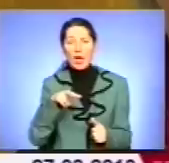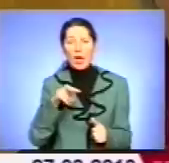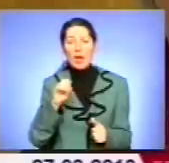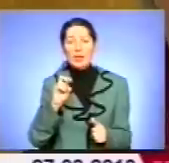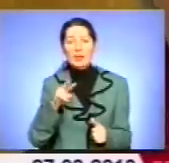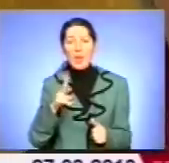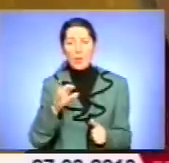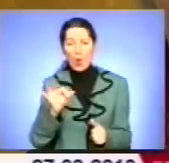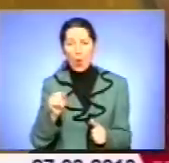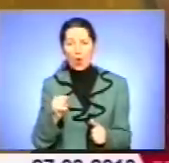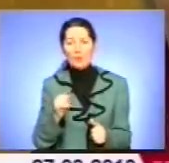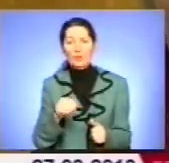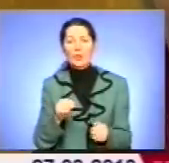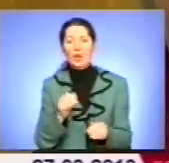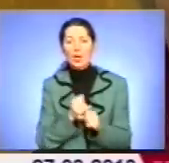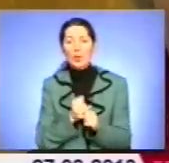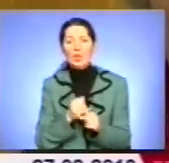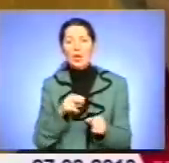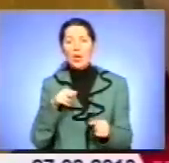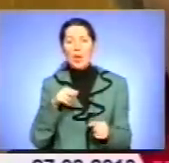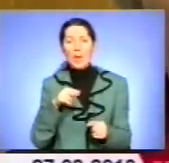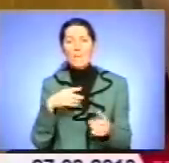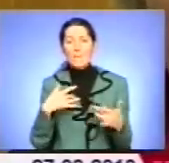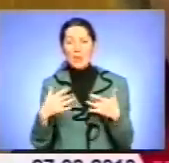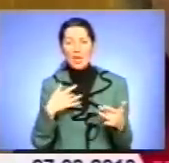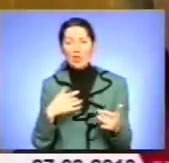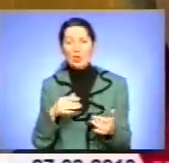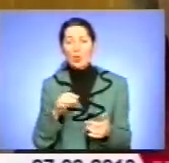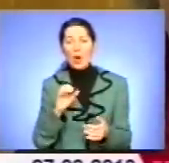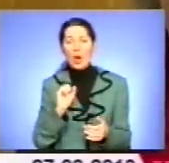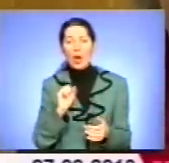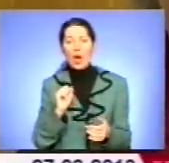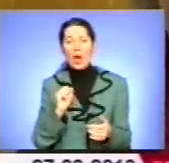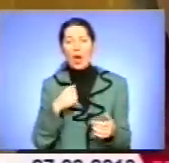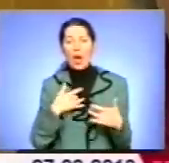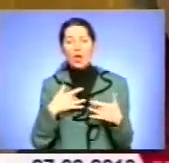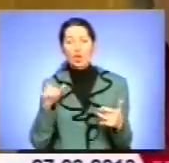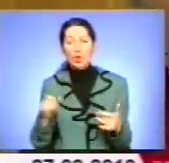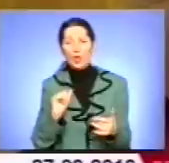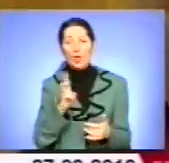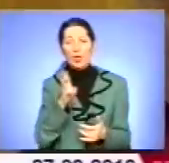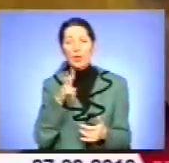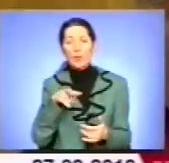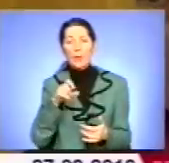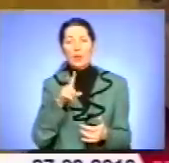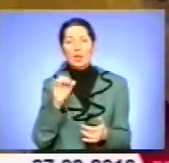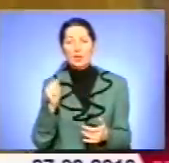Ми поставили його п'єсу оригінальну «Акторі блазні». Я думаю, що я ставив